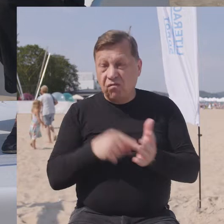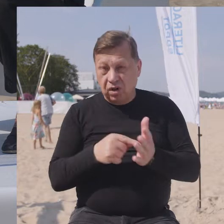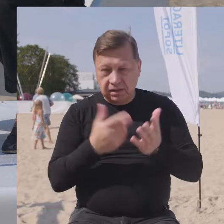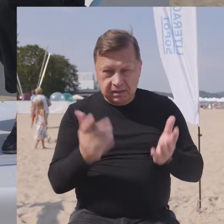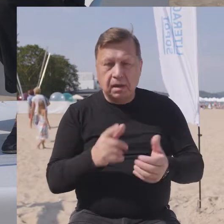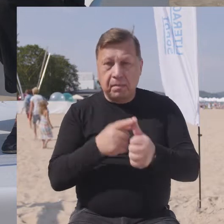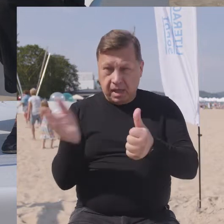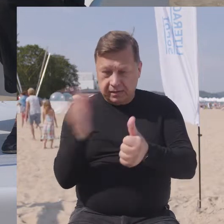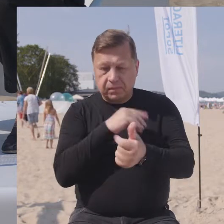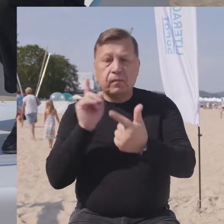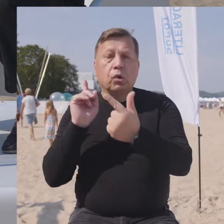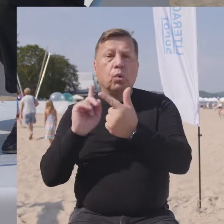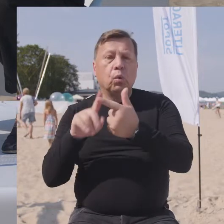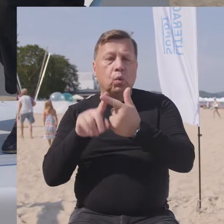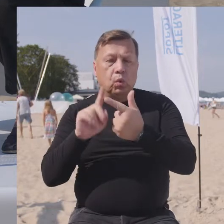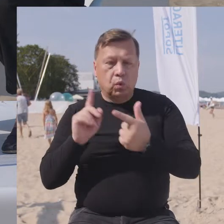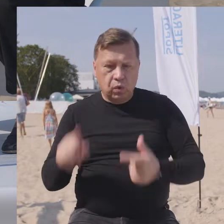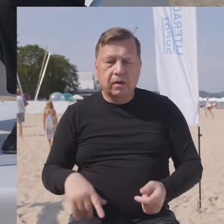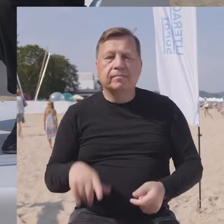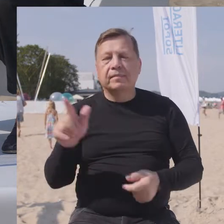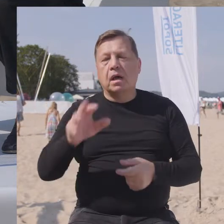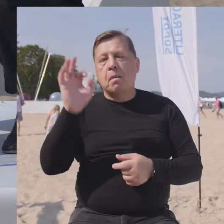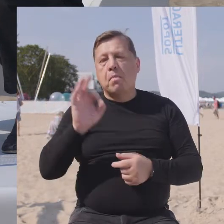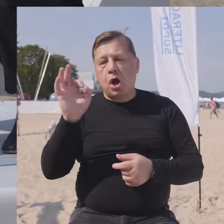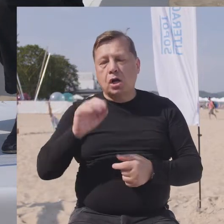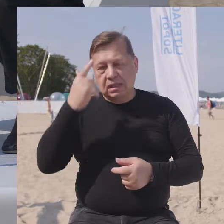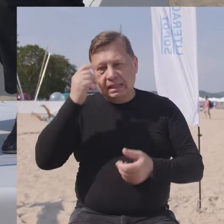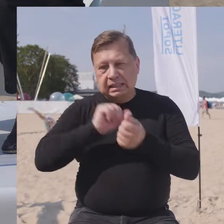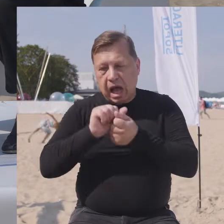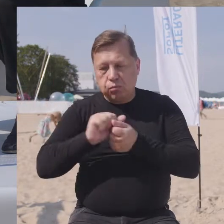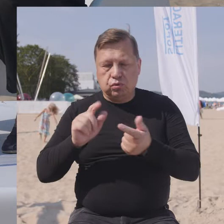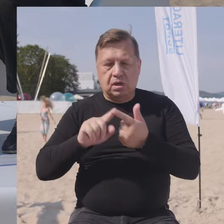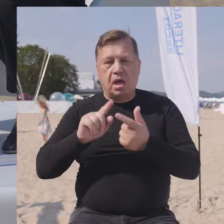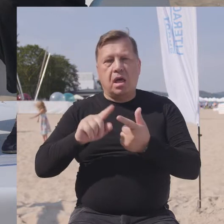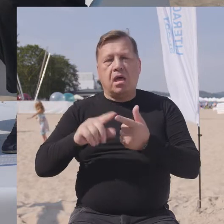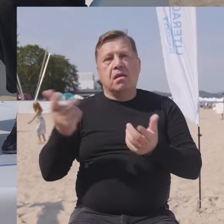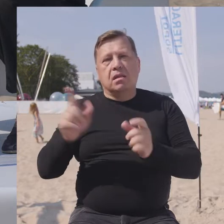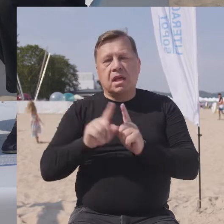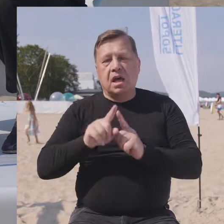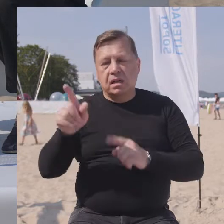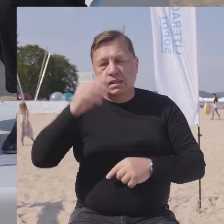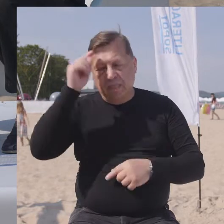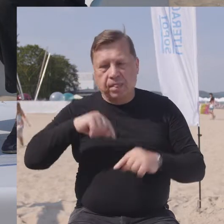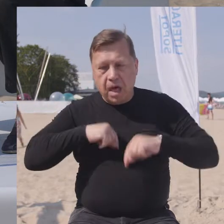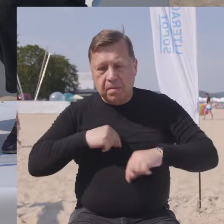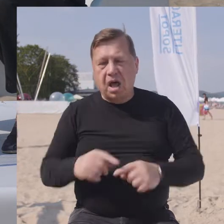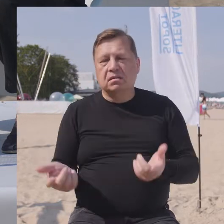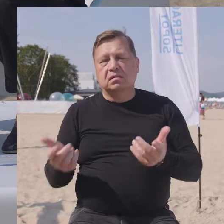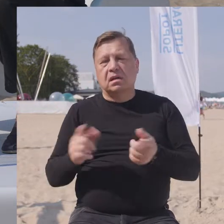drugie, procent zaburzeń psychicznych, depresji, a w końcu prób samobójczych